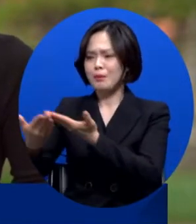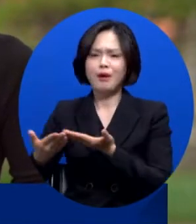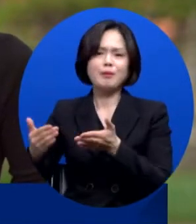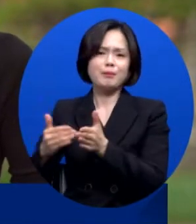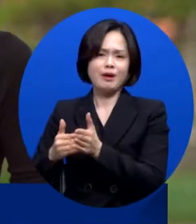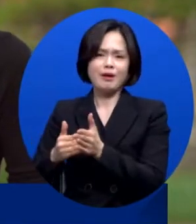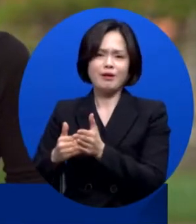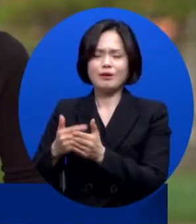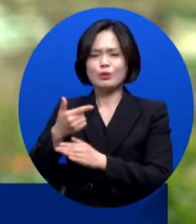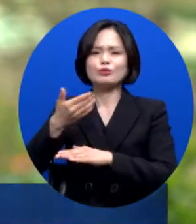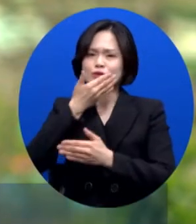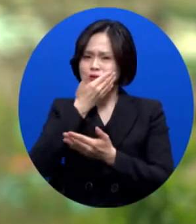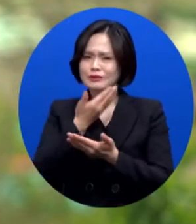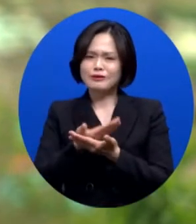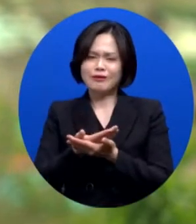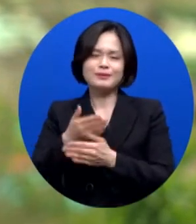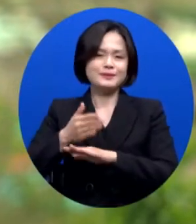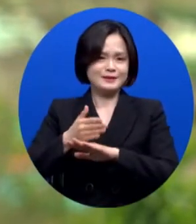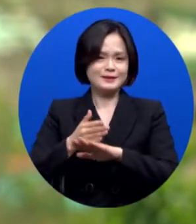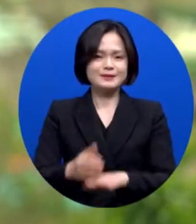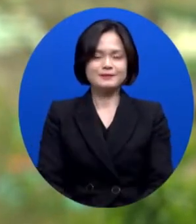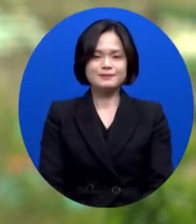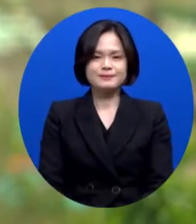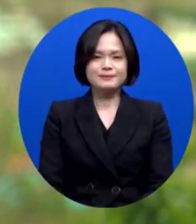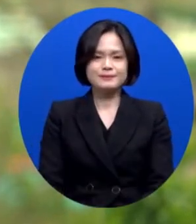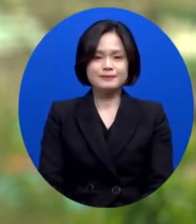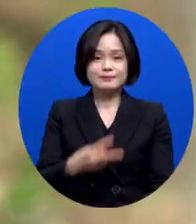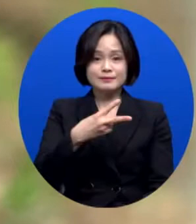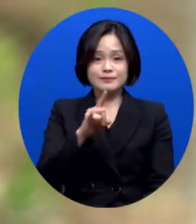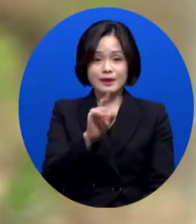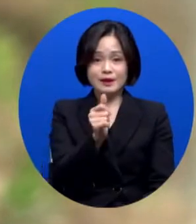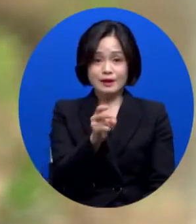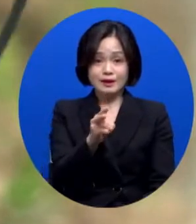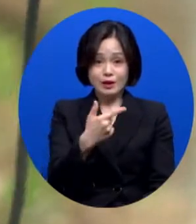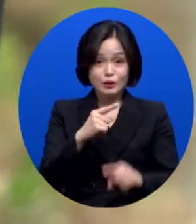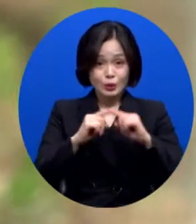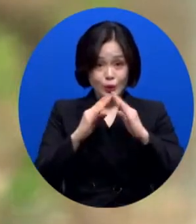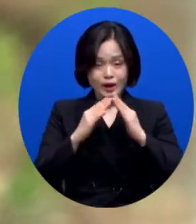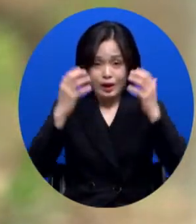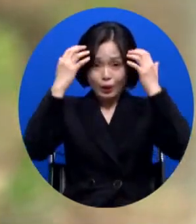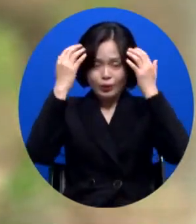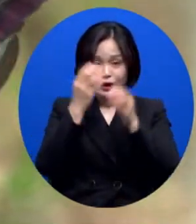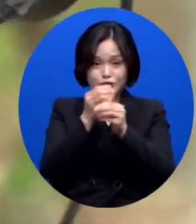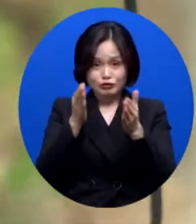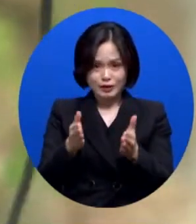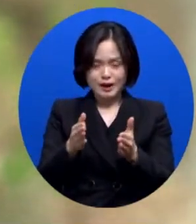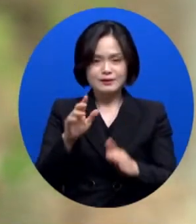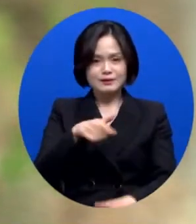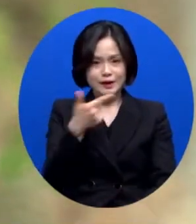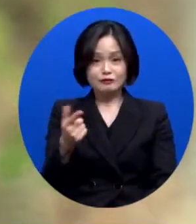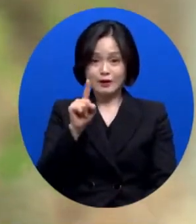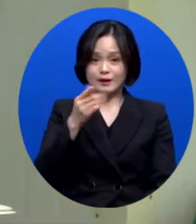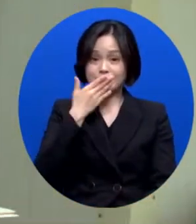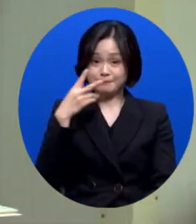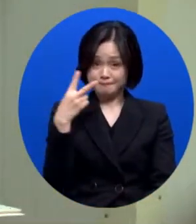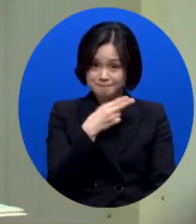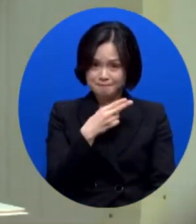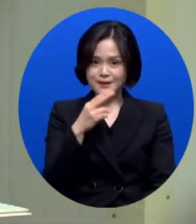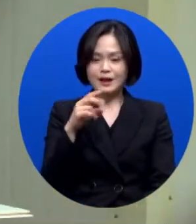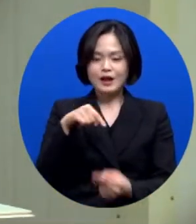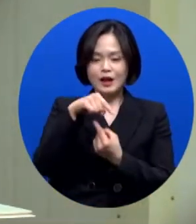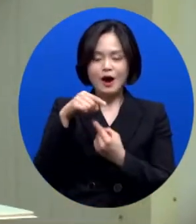되었던 것 같습니다 대구 대형 교회는 매년 고난주간 한끼 금식하는 헌금과 그외 측정된